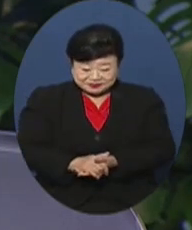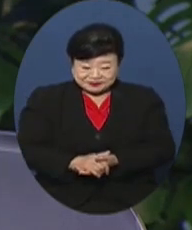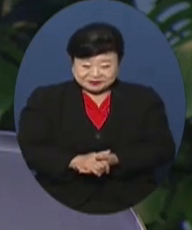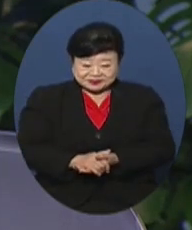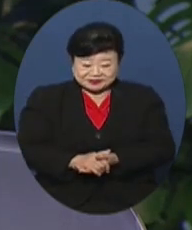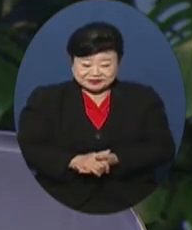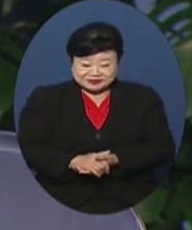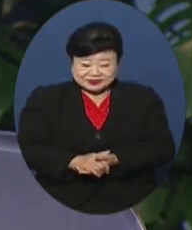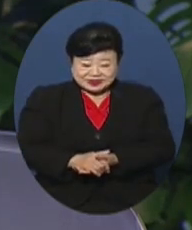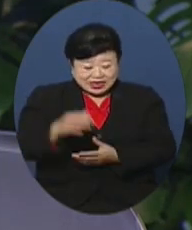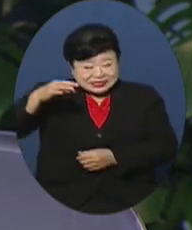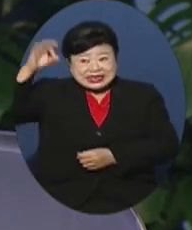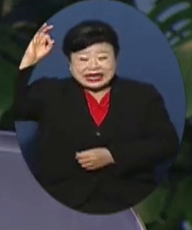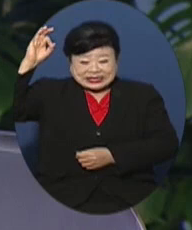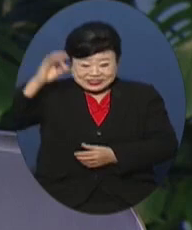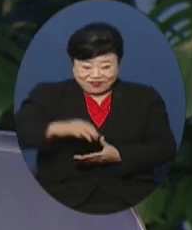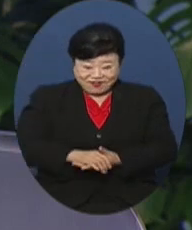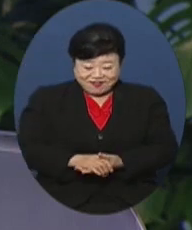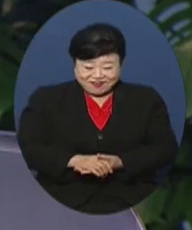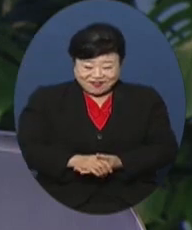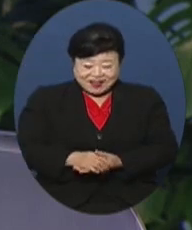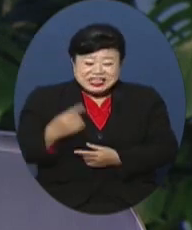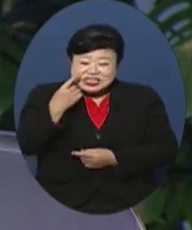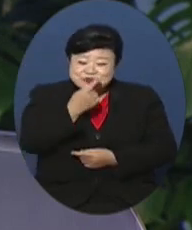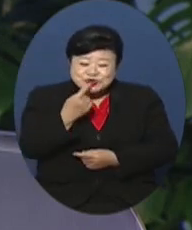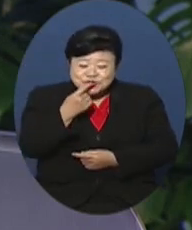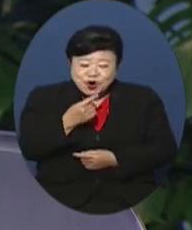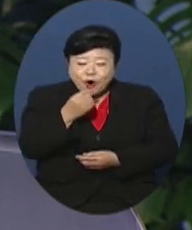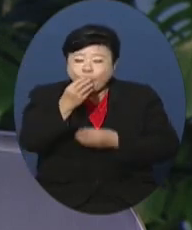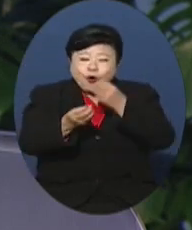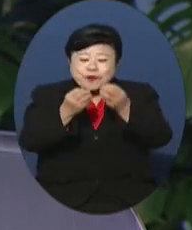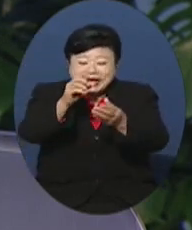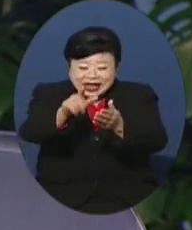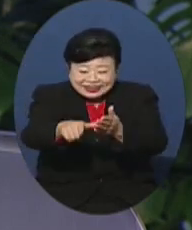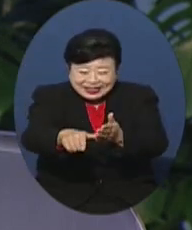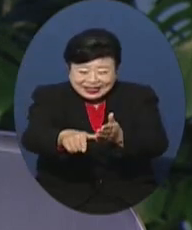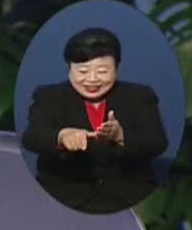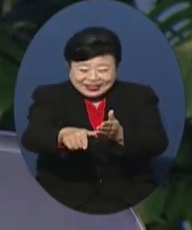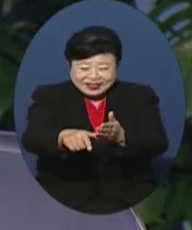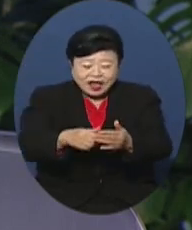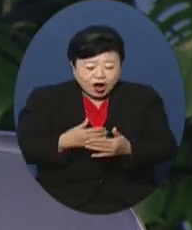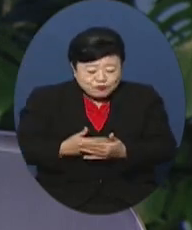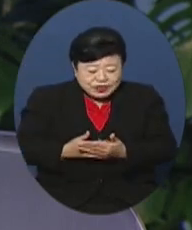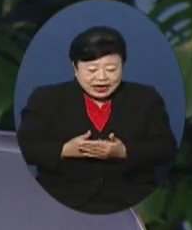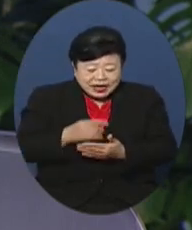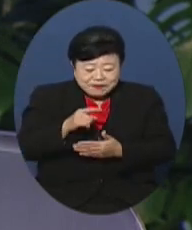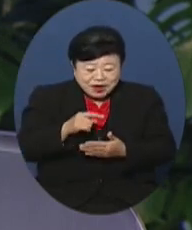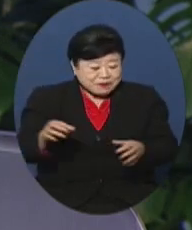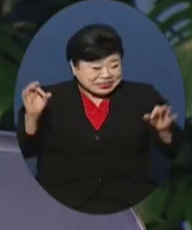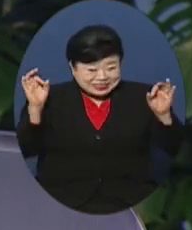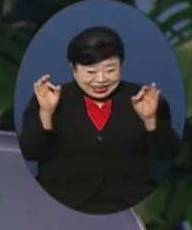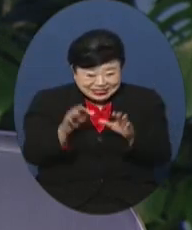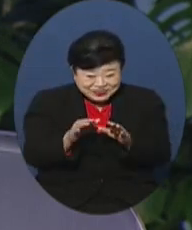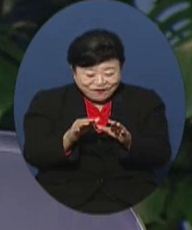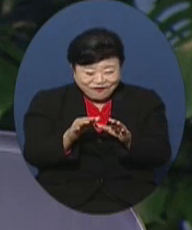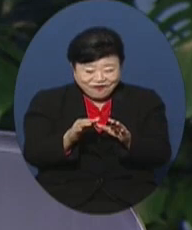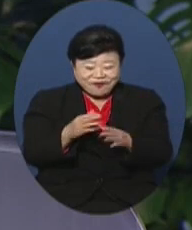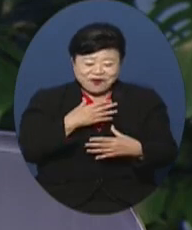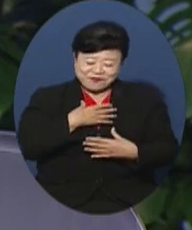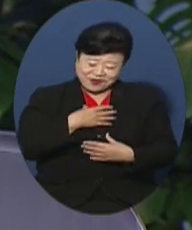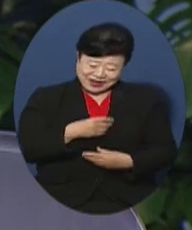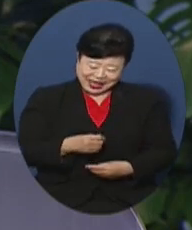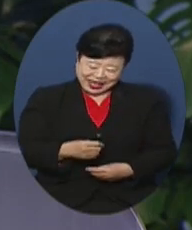이 구절이 떠올라서 입술로 고백했더니 불안한 마음이 사라지고